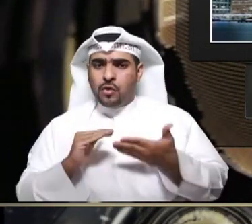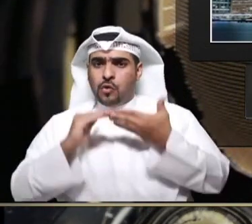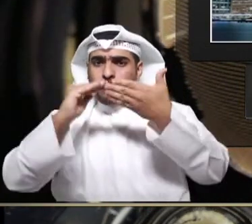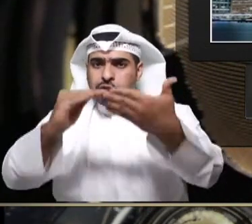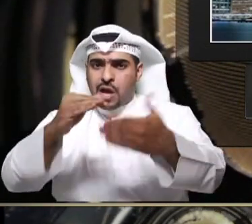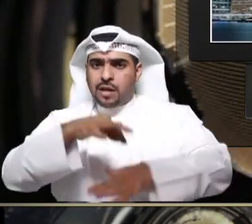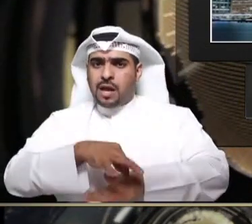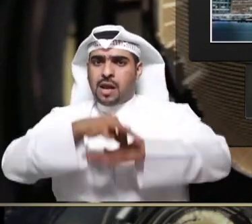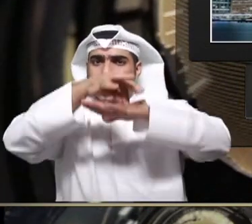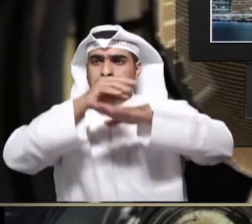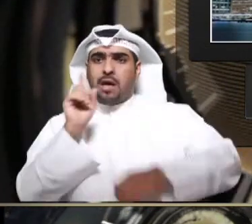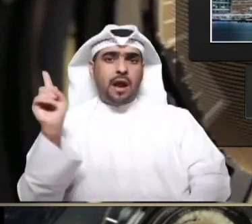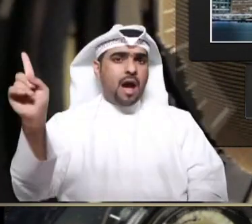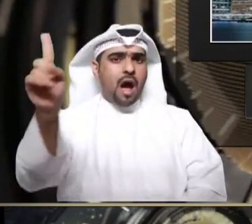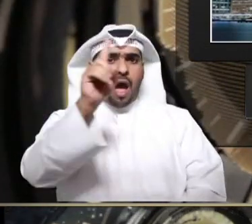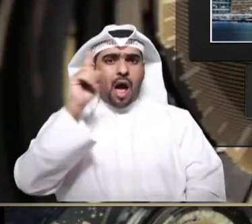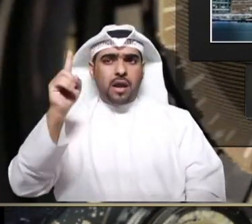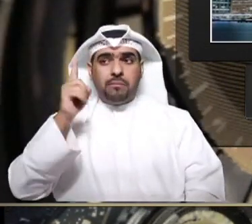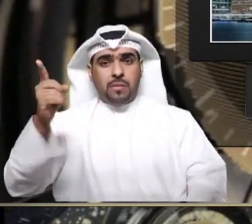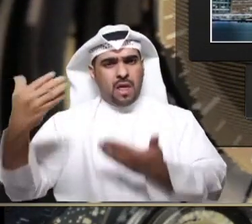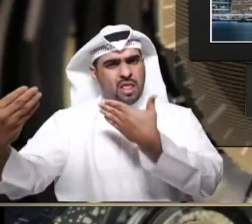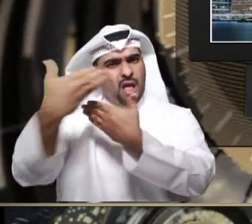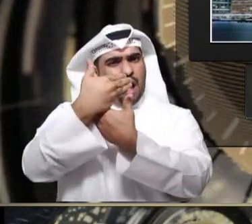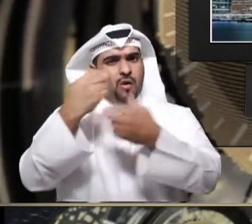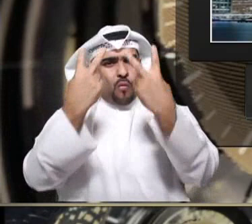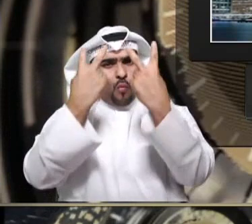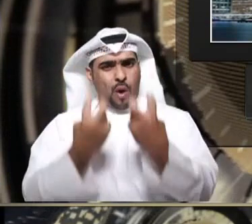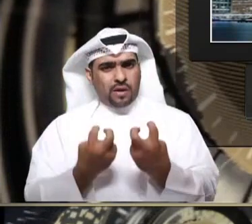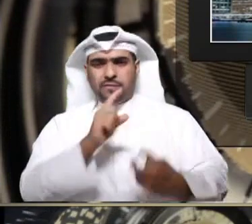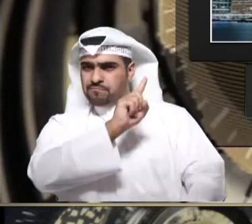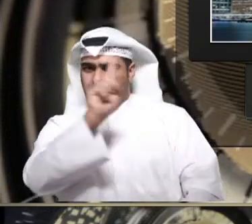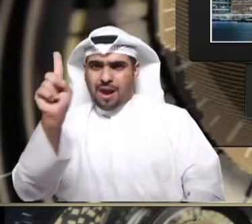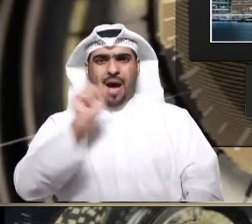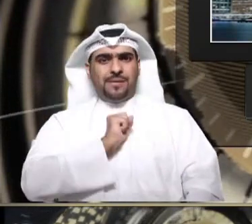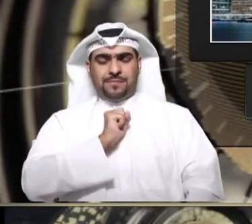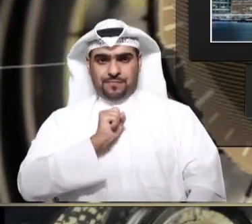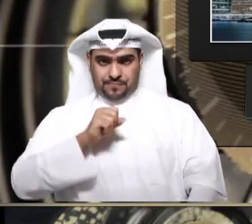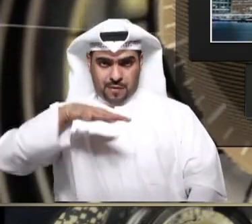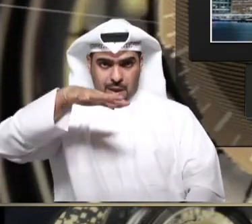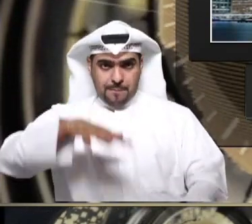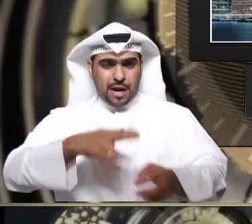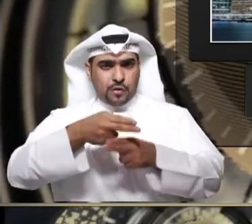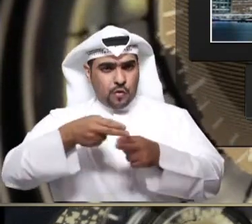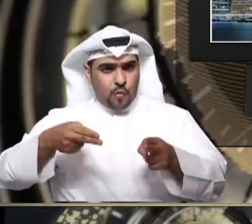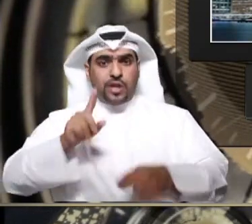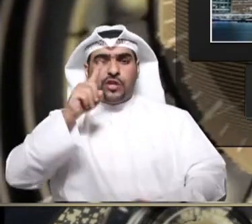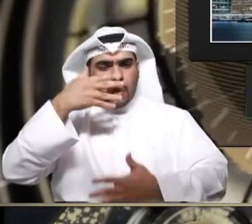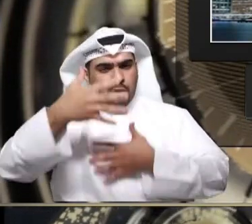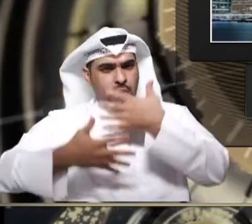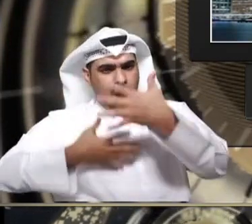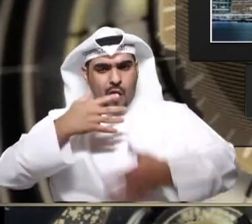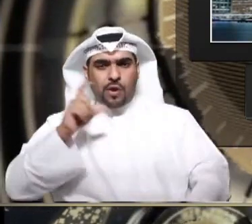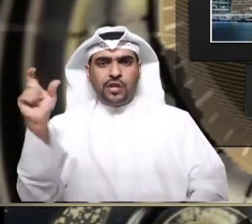قضايا المساعدات الإنسانية. فتحاول دولة الكويت من خلال عضويتها ورئاستها لمجلس الأمن هذا الشهر